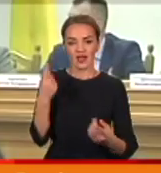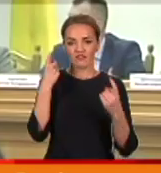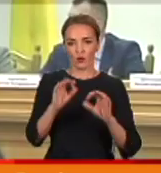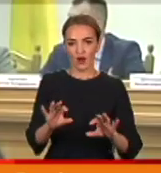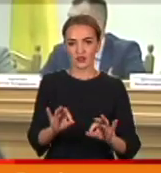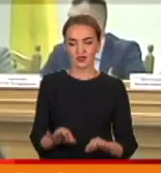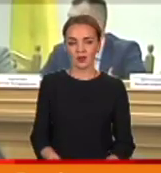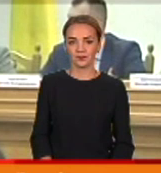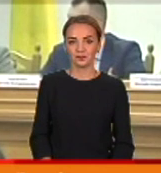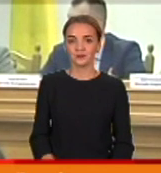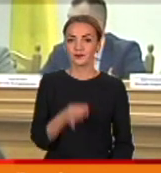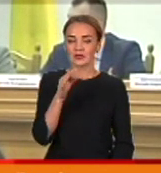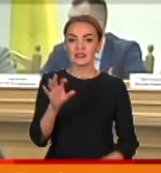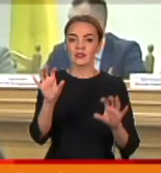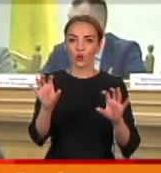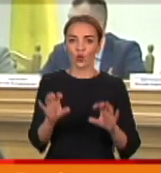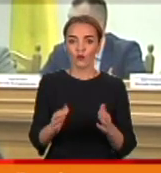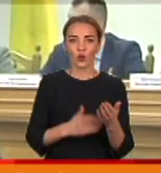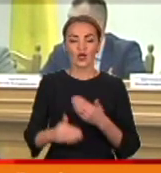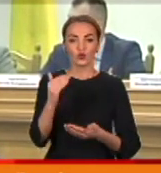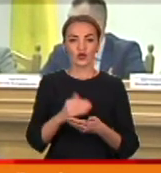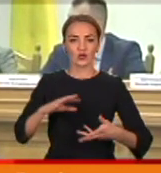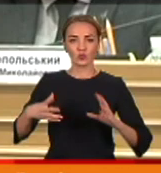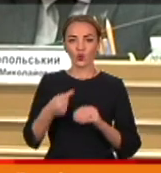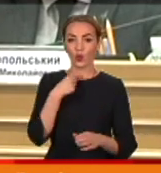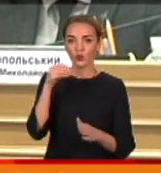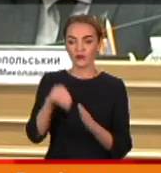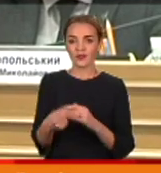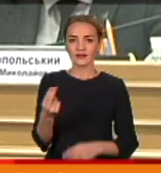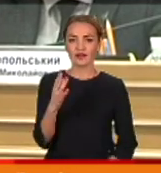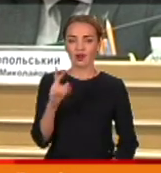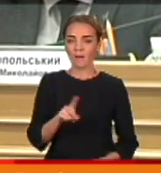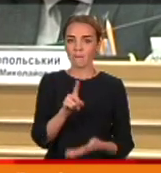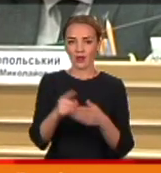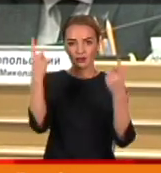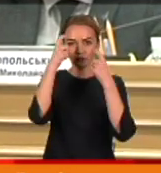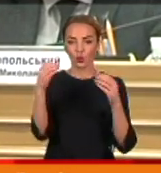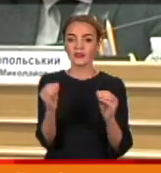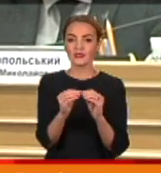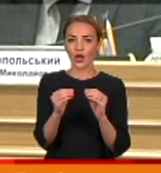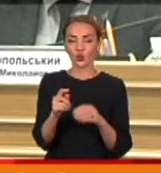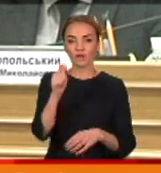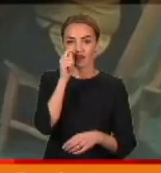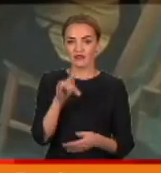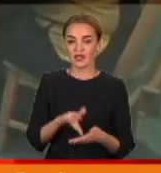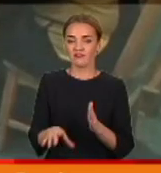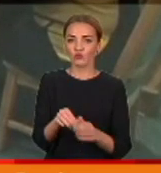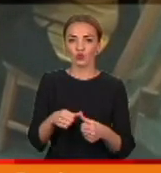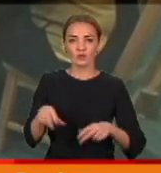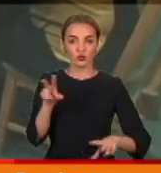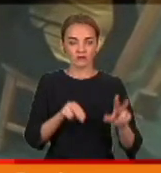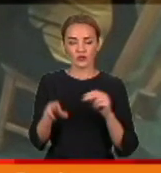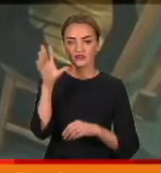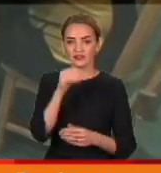інформація. Зазначу, за законом остаточні результати голосування ЦВК має оголосити до 10 квітня. Втім, у Центрвиборчкомі